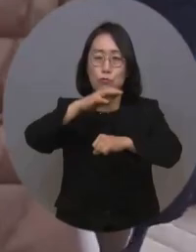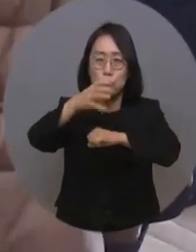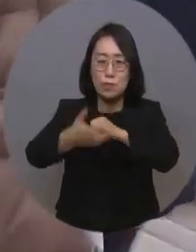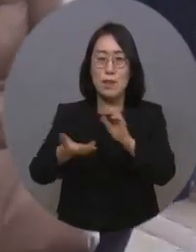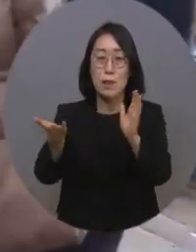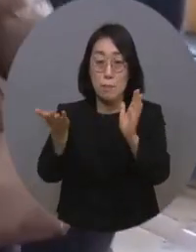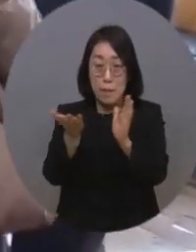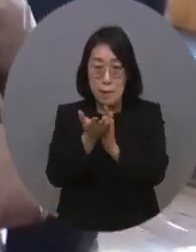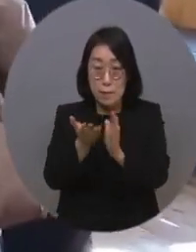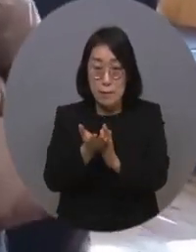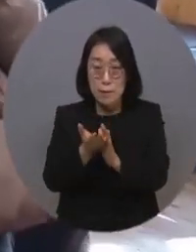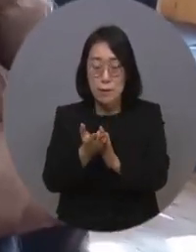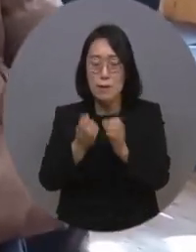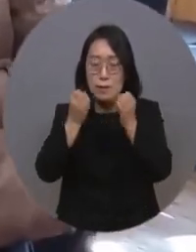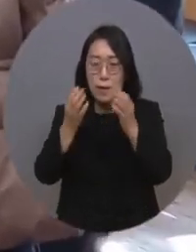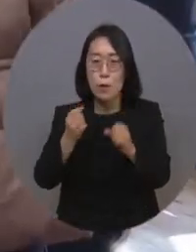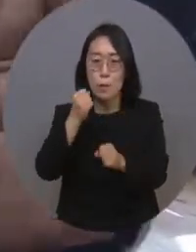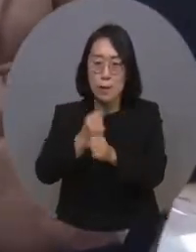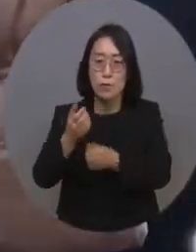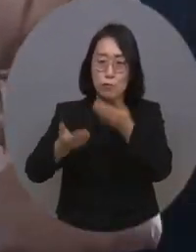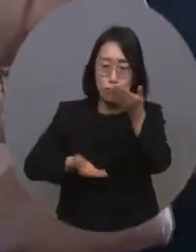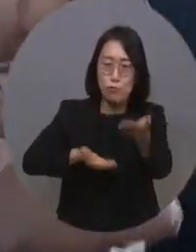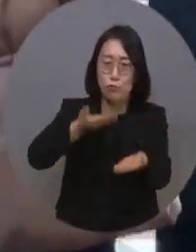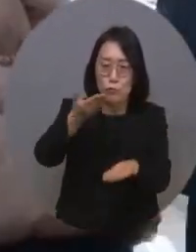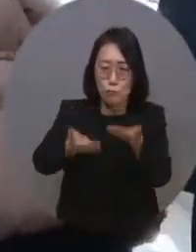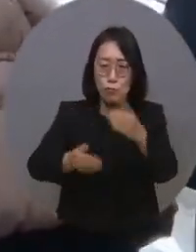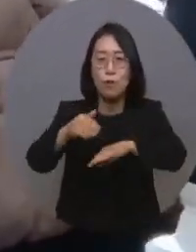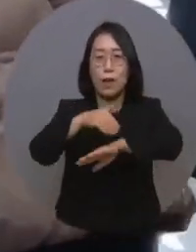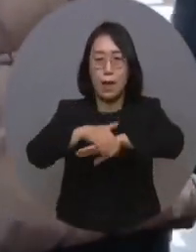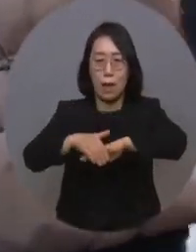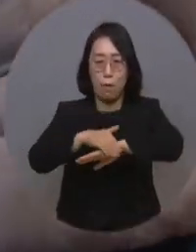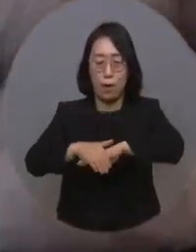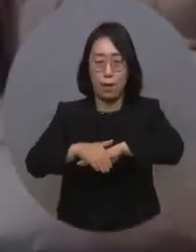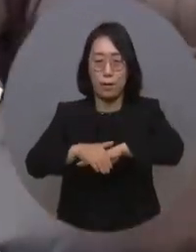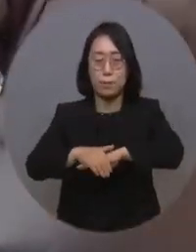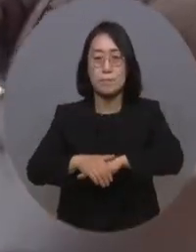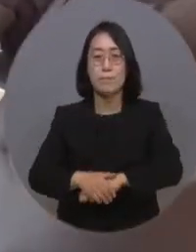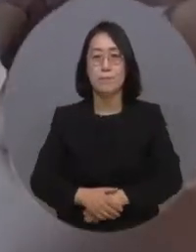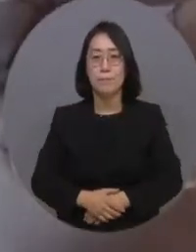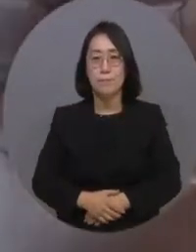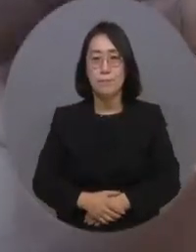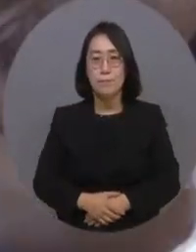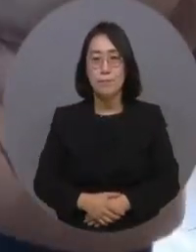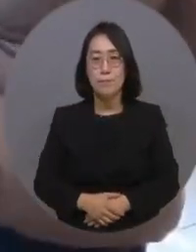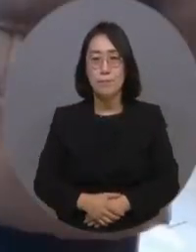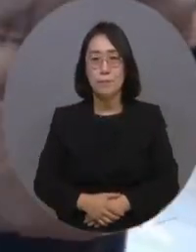규격 작품까지 계속 제작지원을 약속했습니다 복지티비 경기방송 정우선입니다